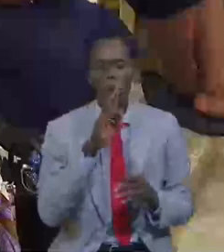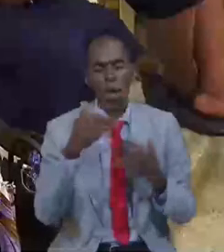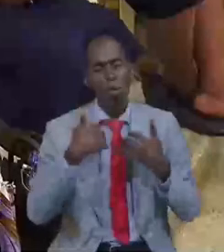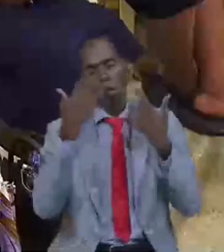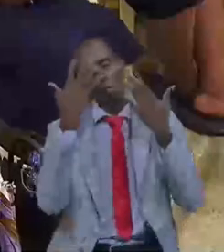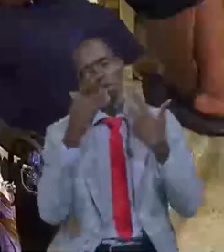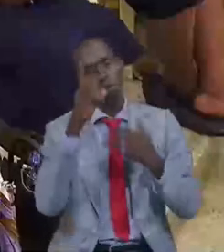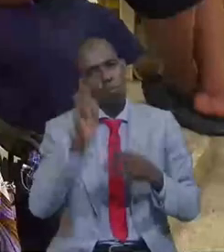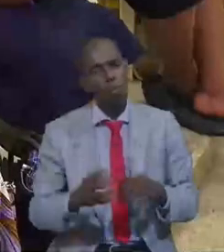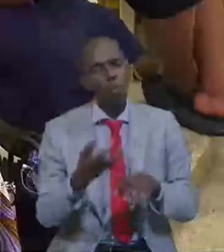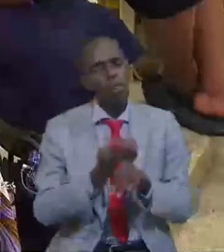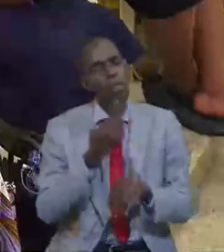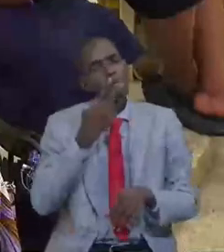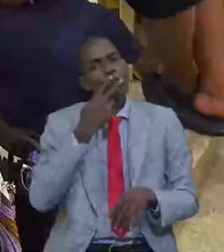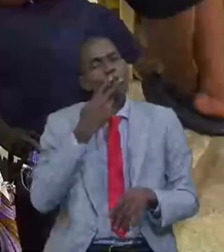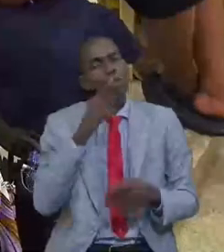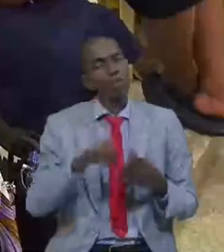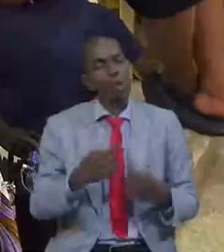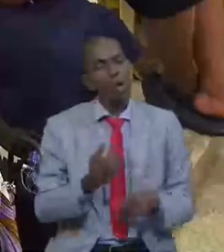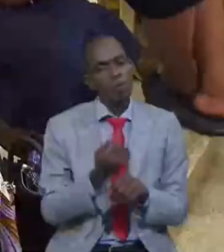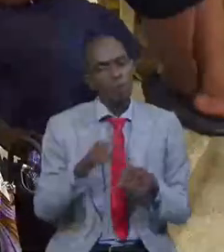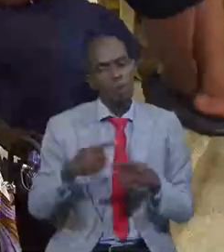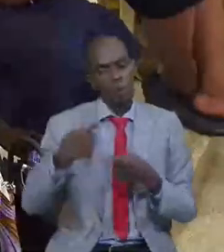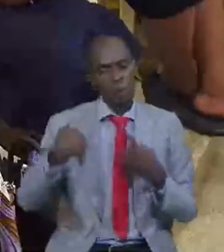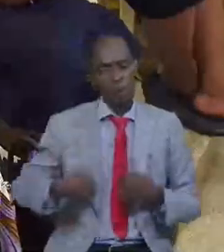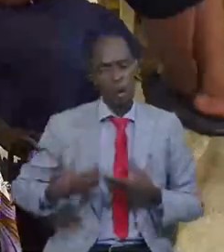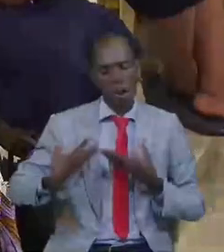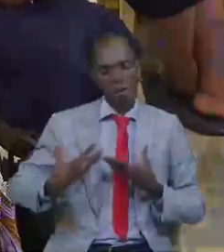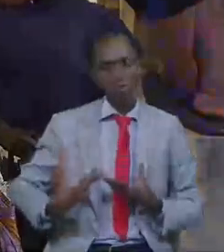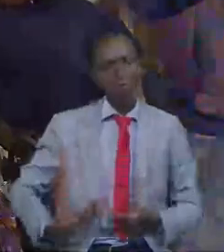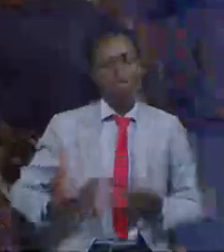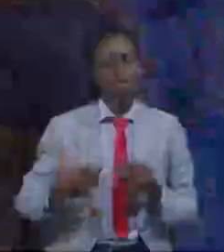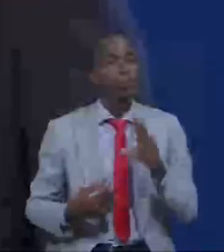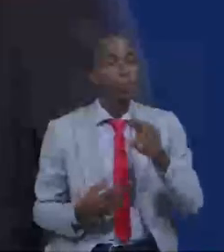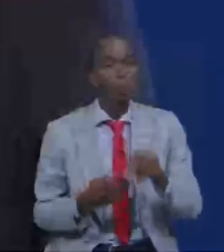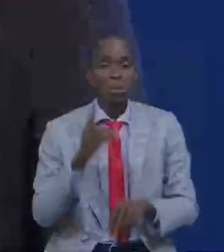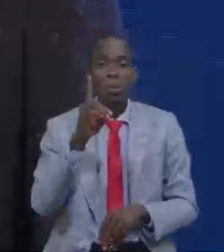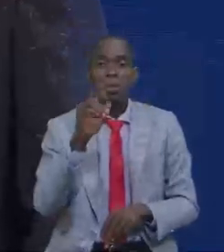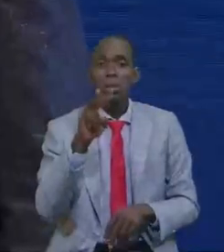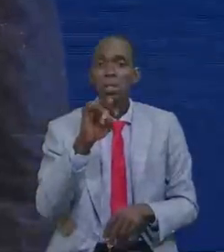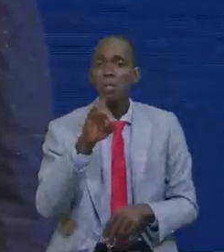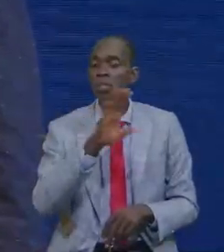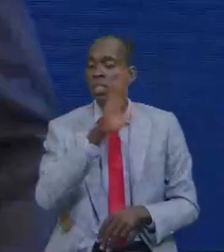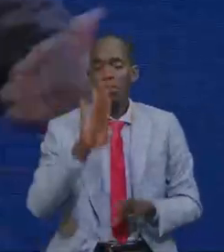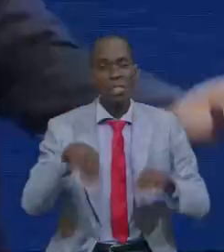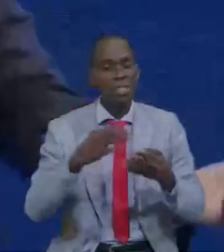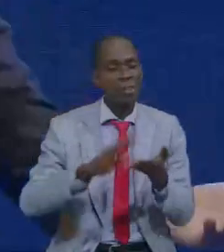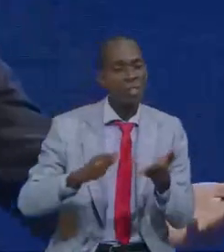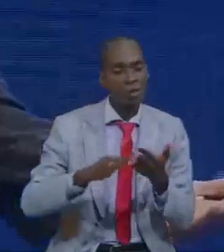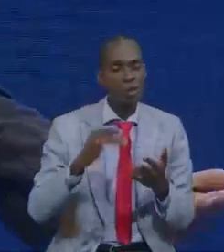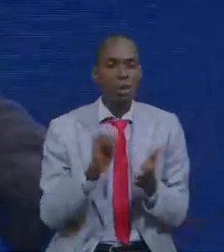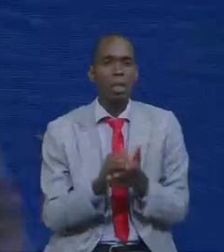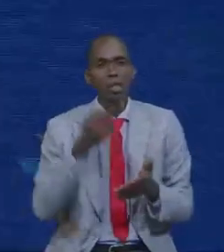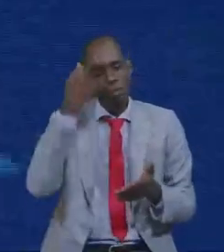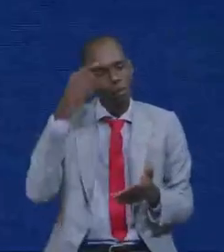d'apaiser la tension. Non. Il n'a donné aucune excuse pour dire, c'est à cause de ceci, c'est pourquoi j'ai fait ça. C'est à cause de ceci que j'ai